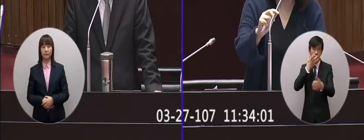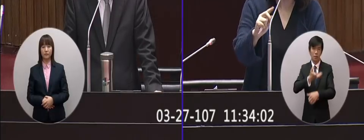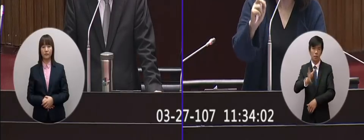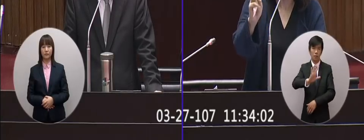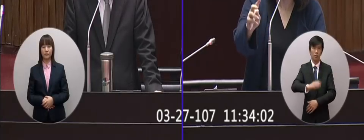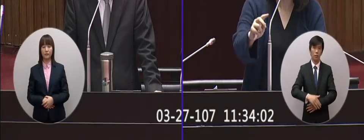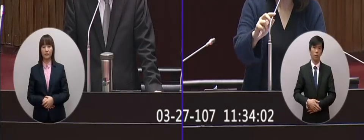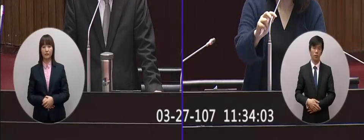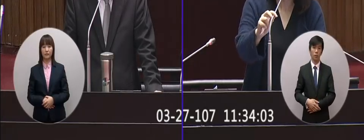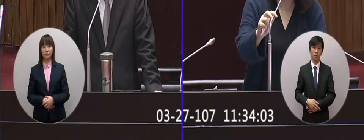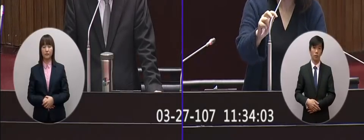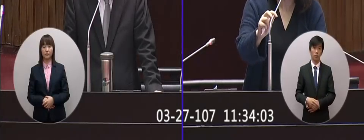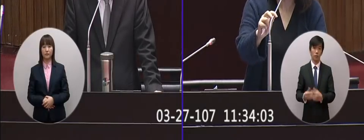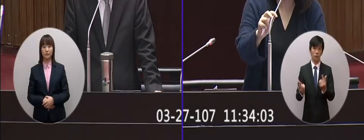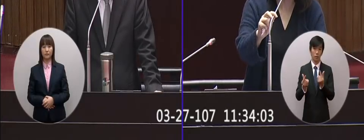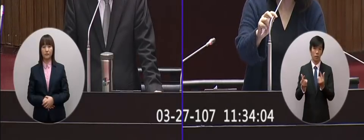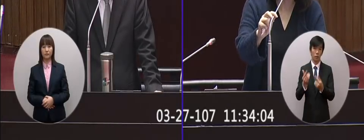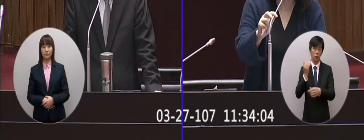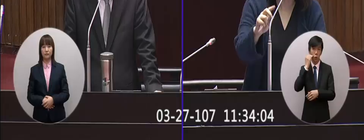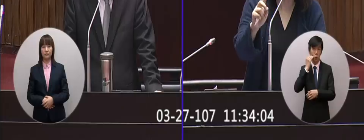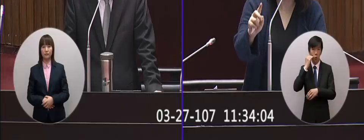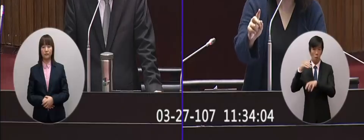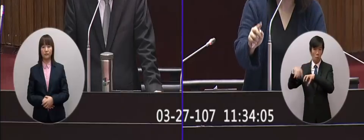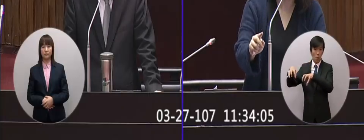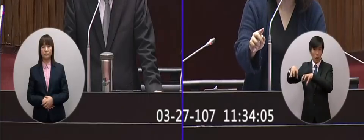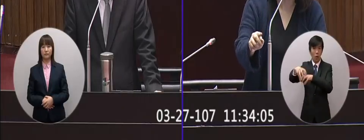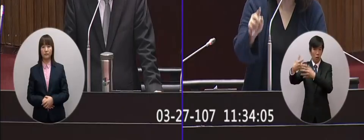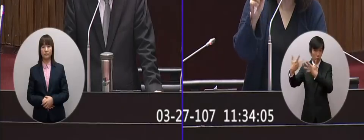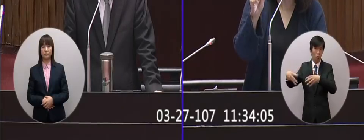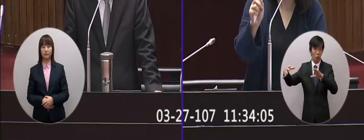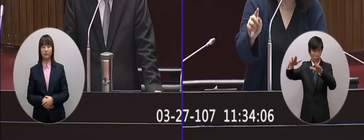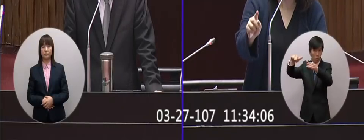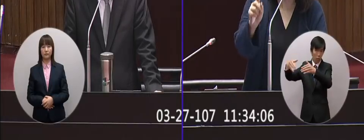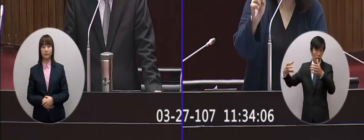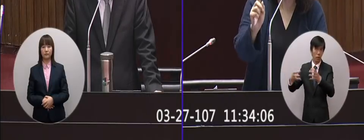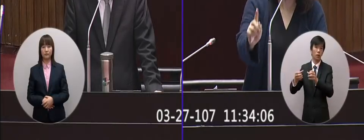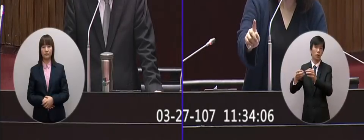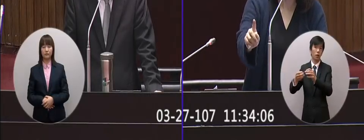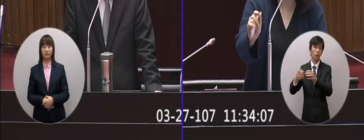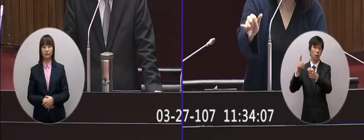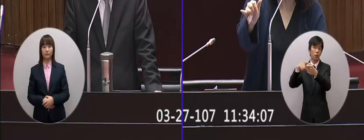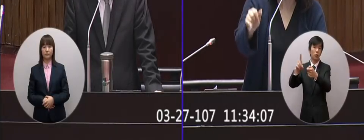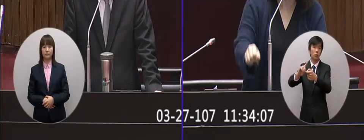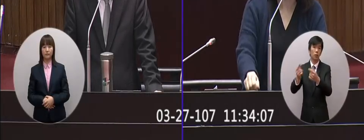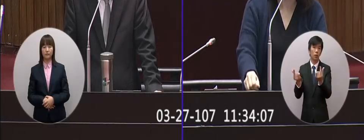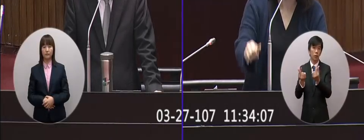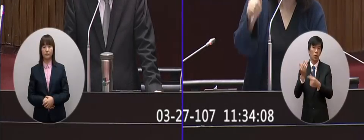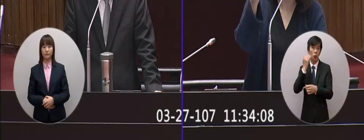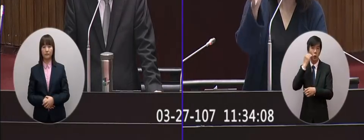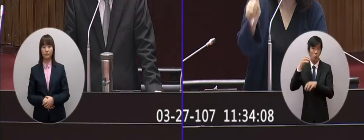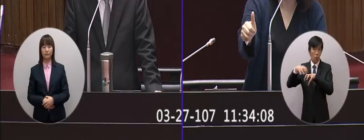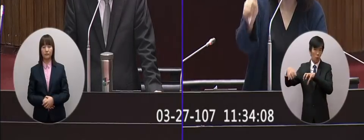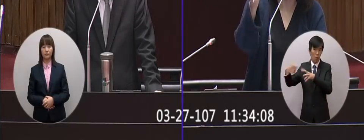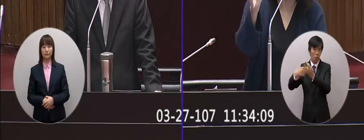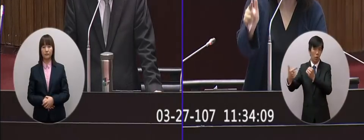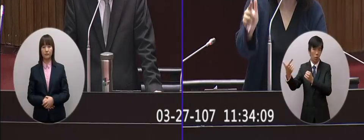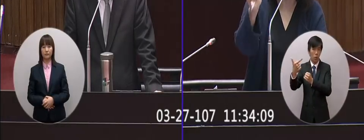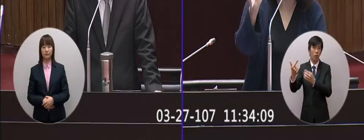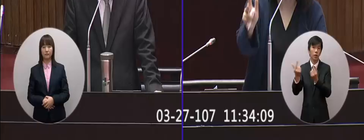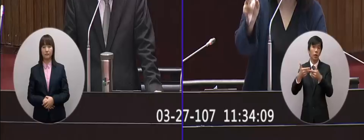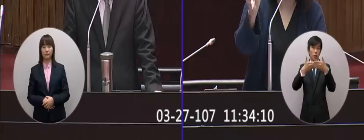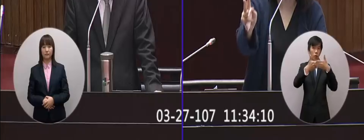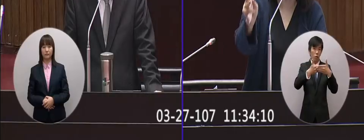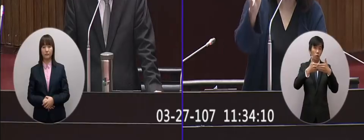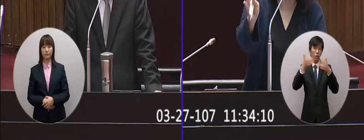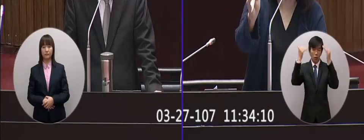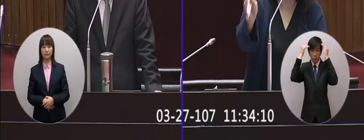一个例子哦，所谓的官双多方会谈哦，就譬如说我们在看的六方会谈，这是由中国、北